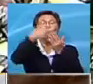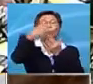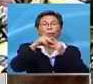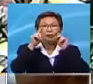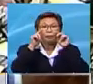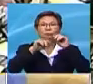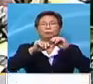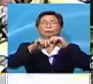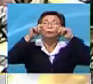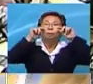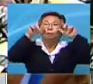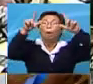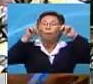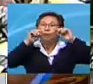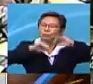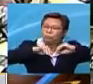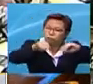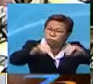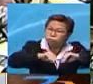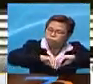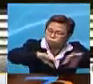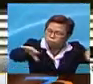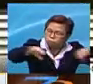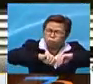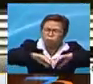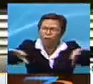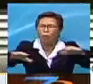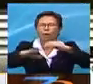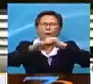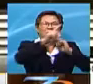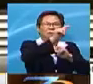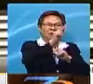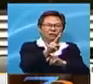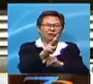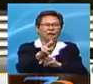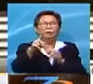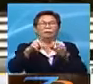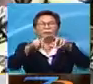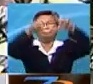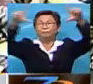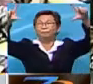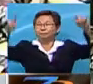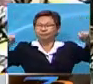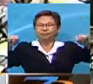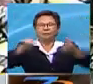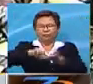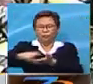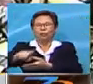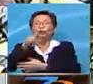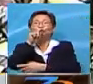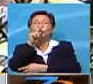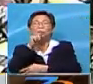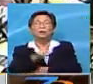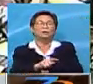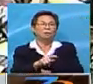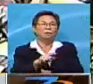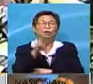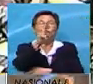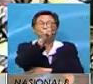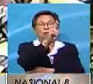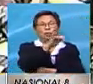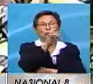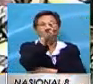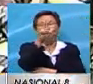agresif seperti penyiaran televisyen, billboard, media cetak, Facebook, Twitter, YouTube, blog